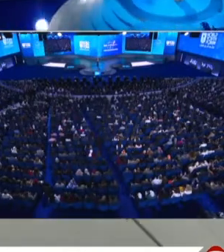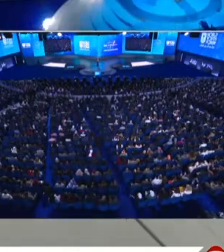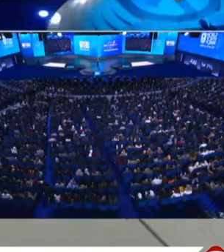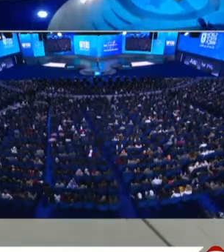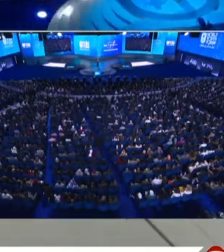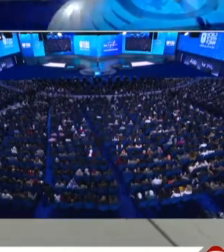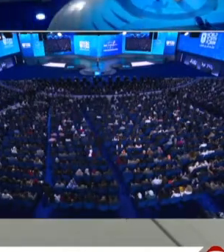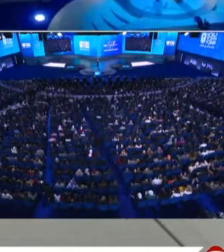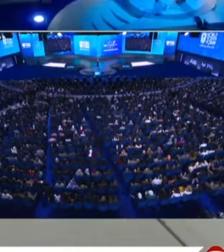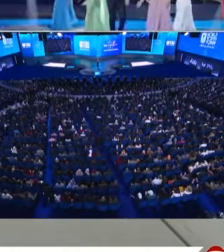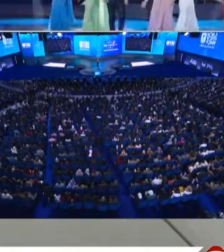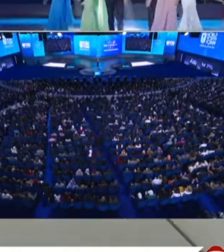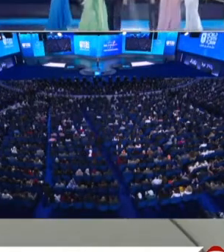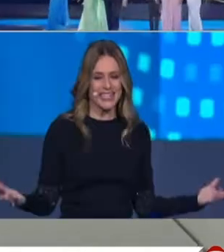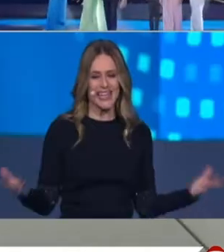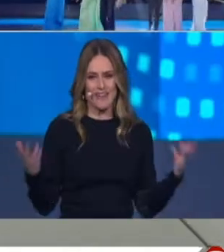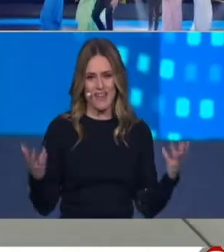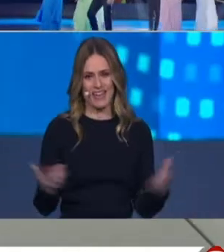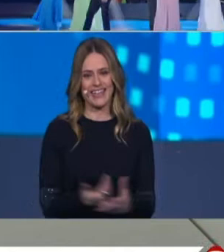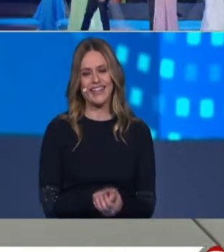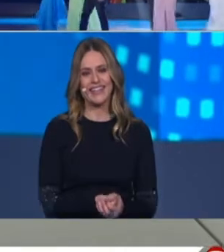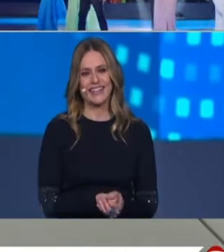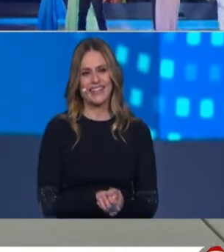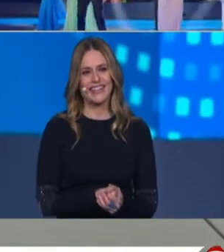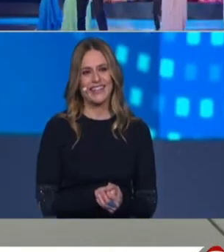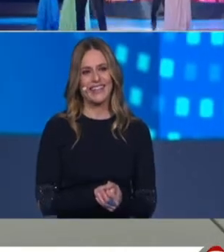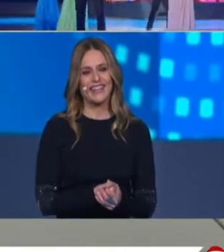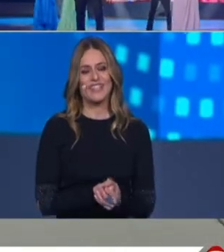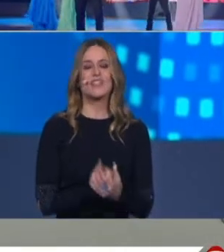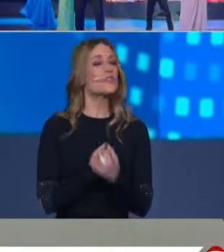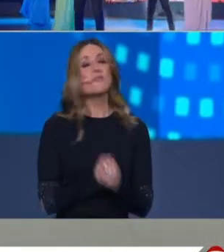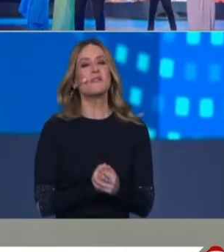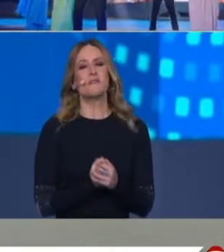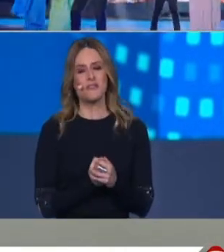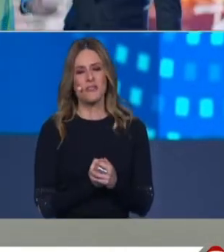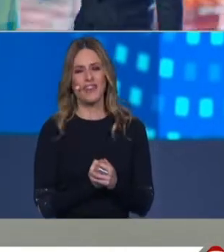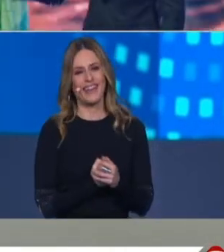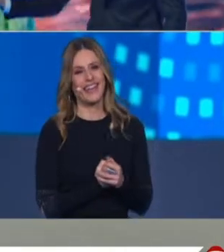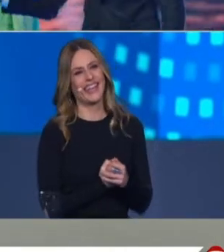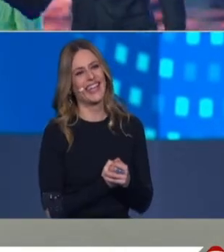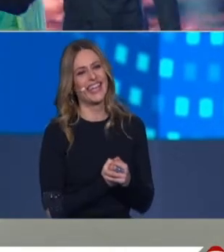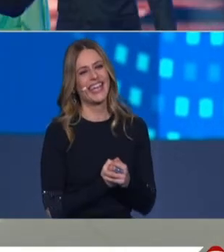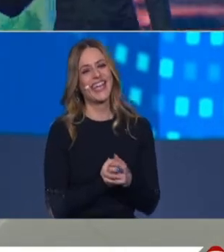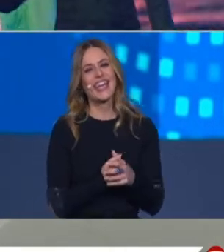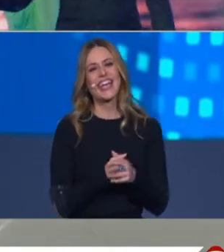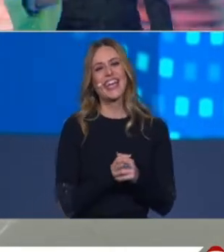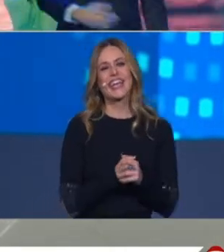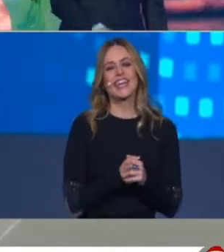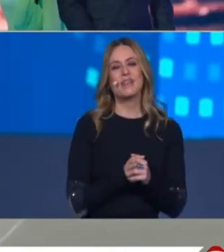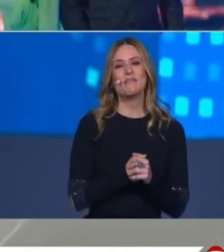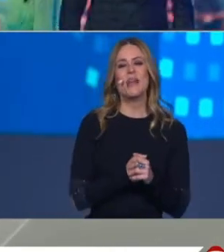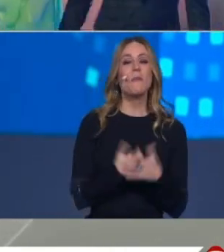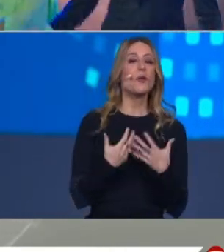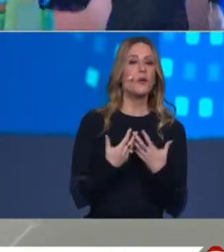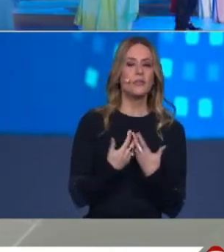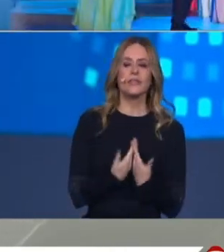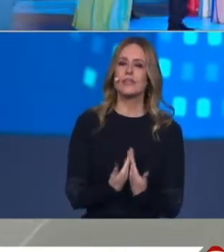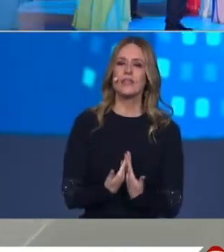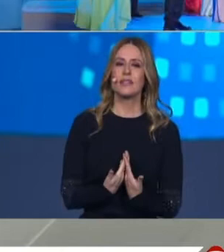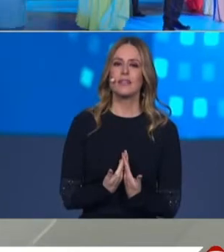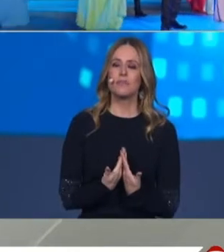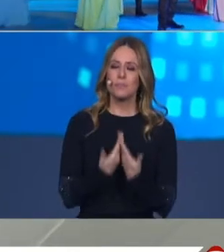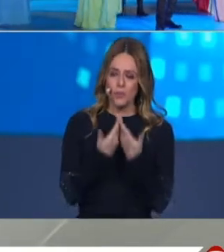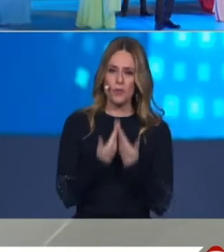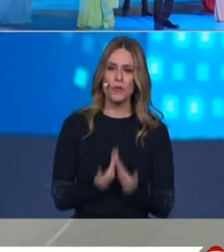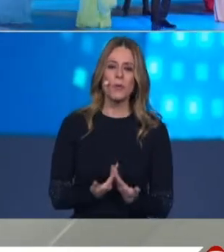الوضع اقل في دوله من الدول، فاحنا نشتغل على الدوله دي ان احنا نعلي من حاجه من الحاجات اللي احنا